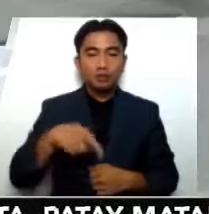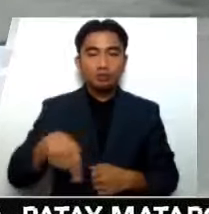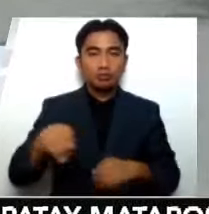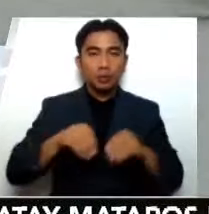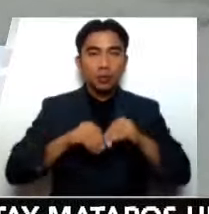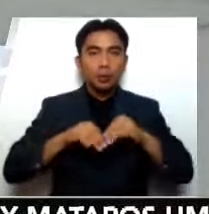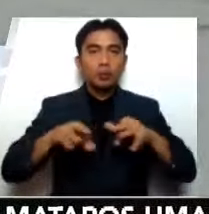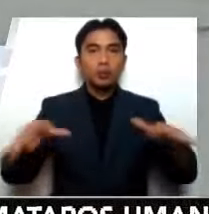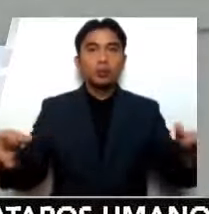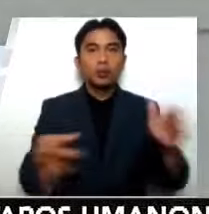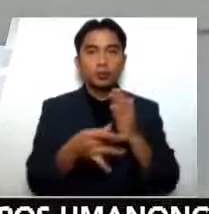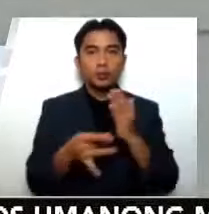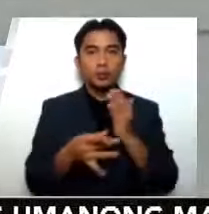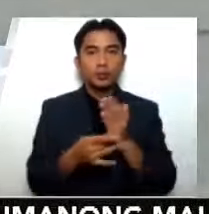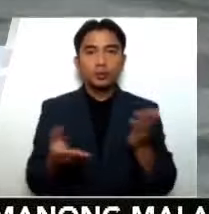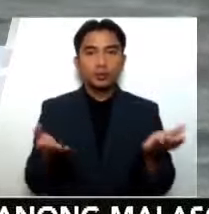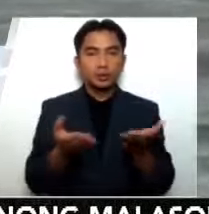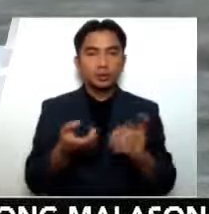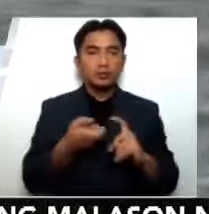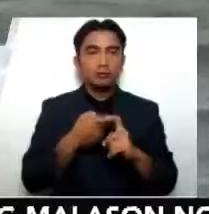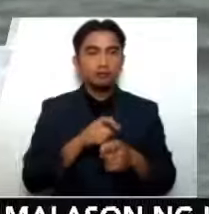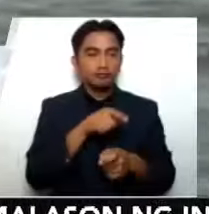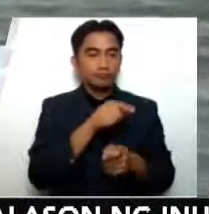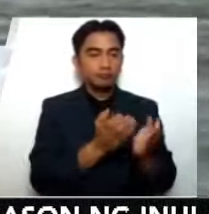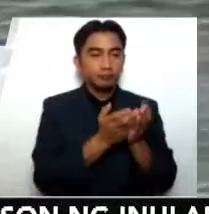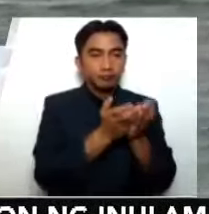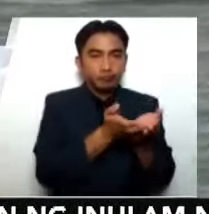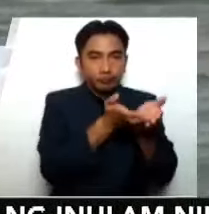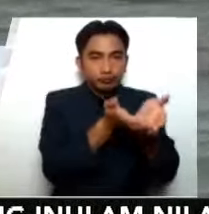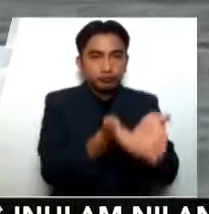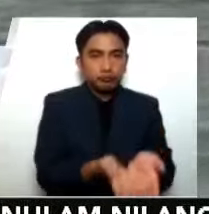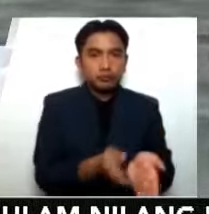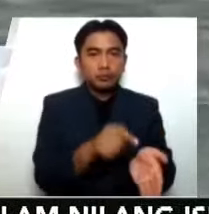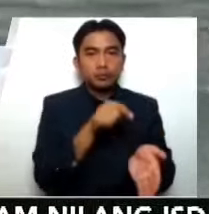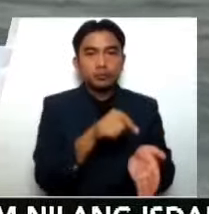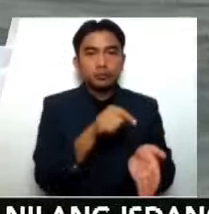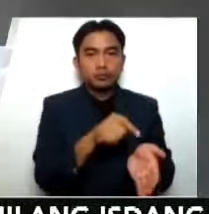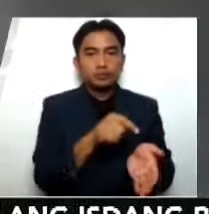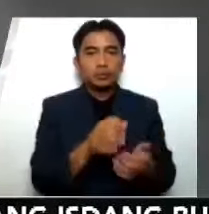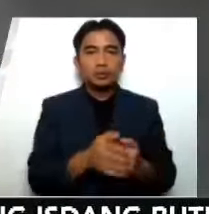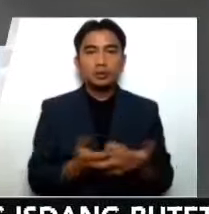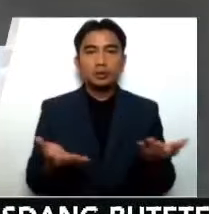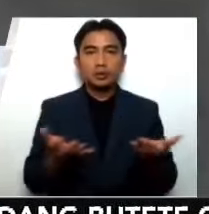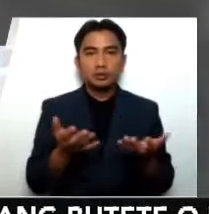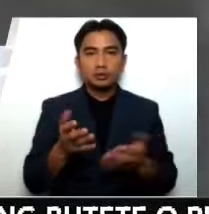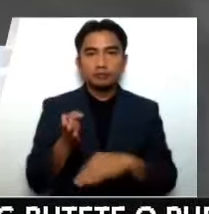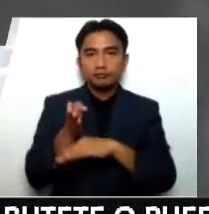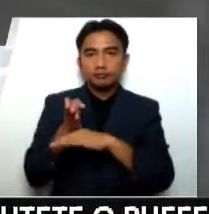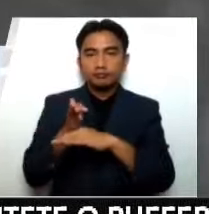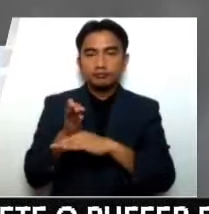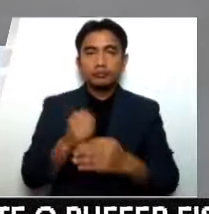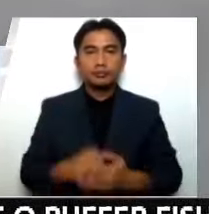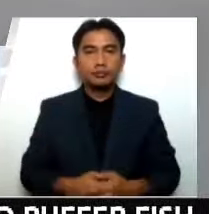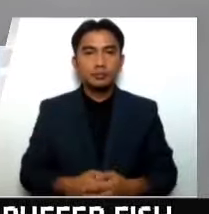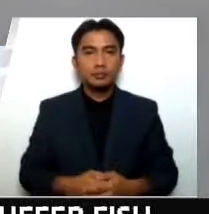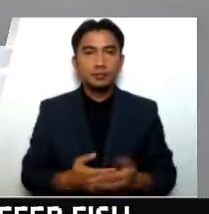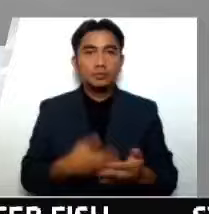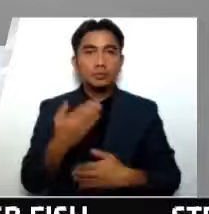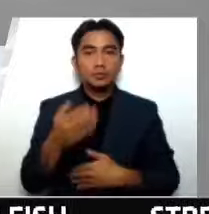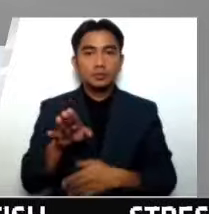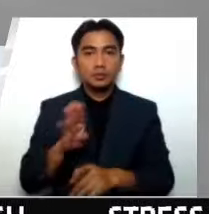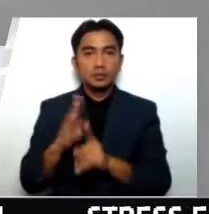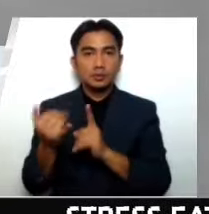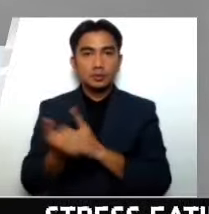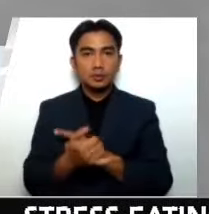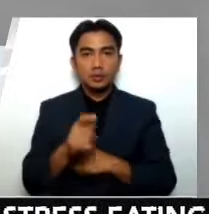na pinaniniwala ang galing sa lumubog na MTKR Terra Nova sa Limay, Bataan. Sa isang barangay sa bayan ng Tanza, nanuot ang